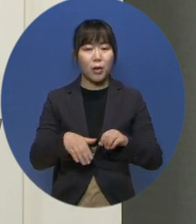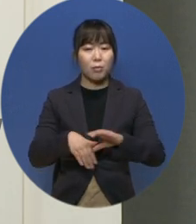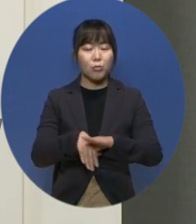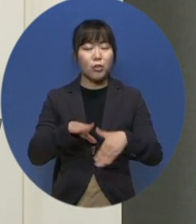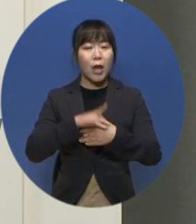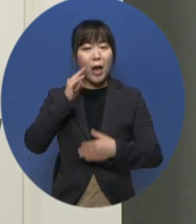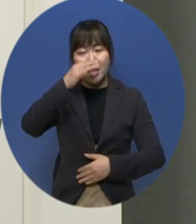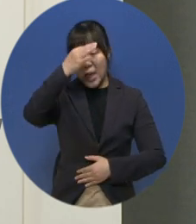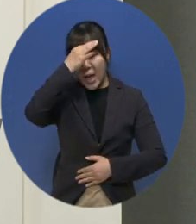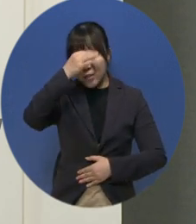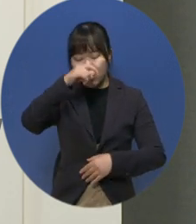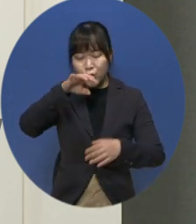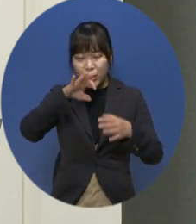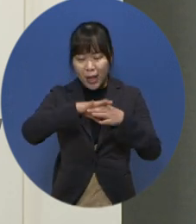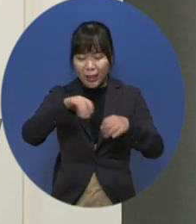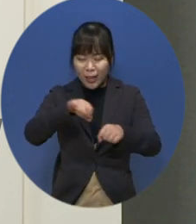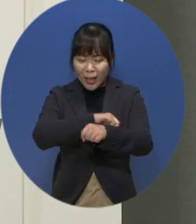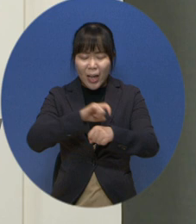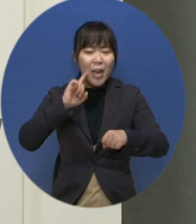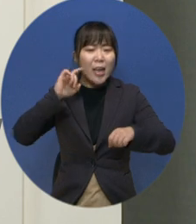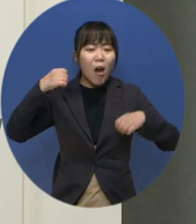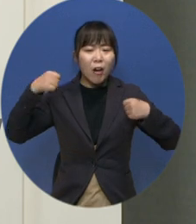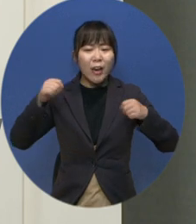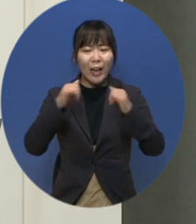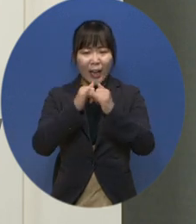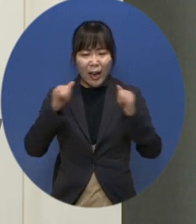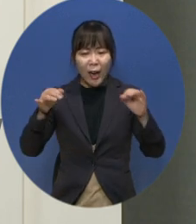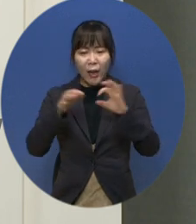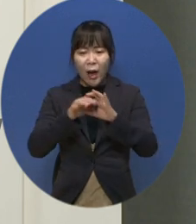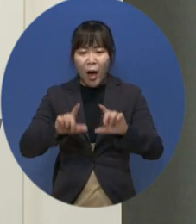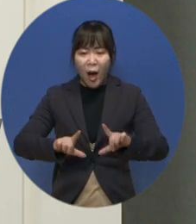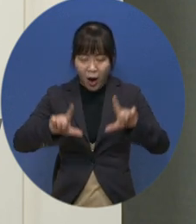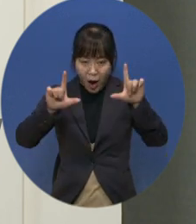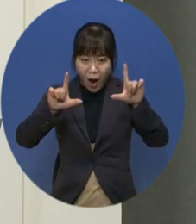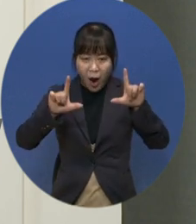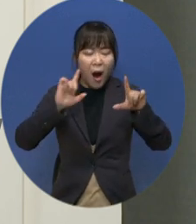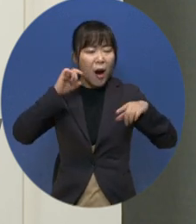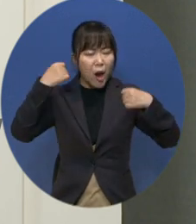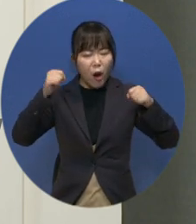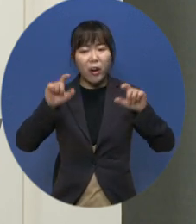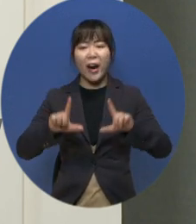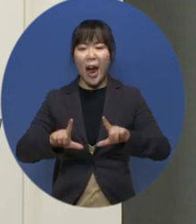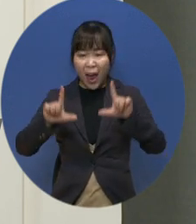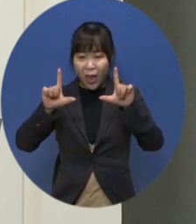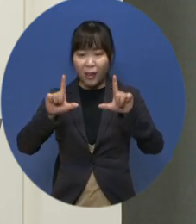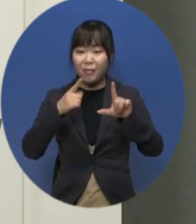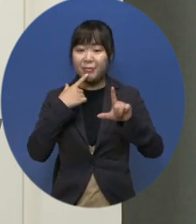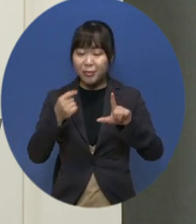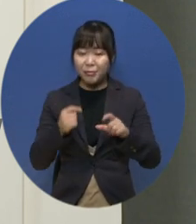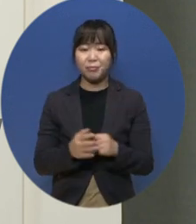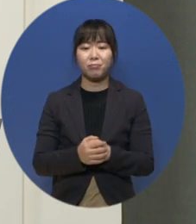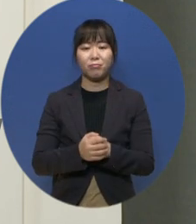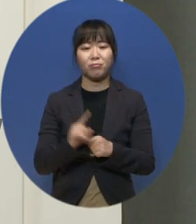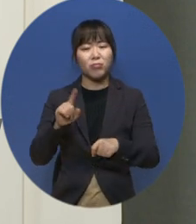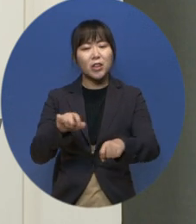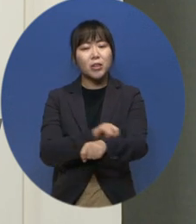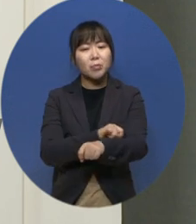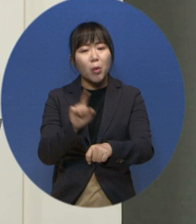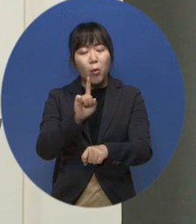문화예술에 특히 이제 연극인의 해, 연극해 뭐 그렇다면서요. 네, 연극. 그럼 뭐 특별히